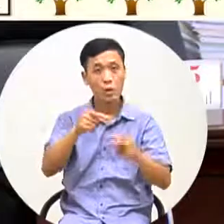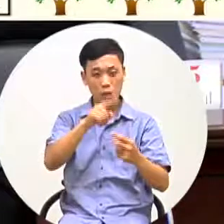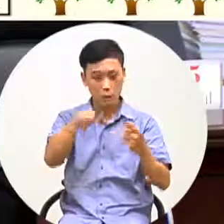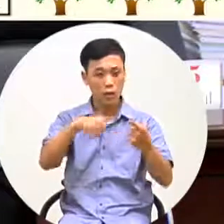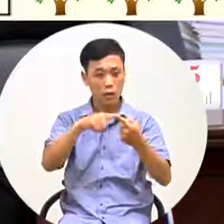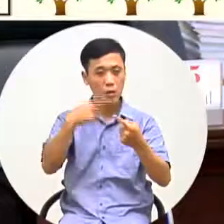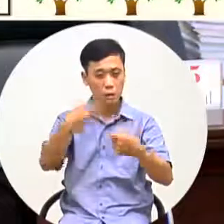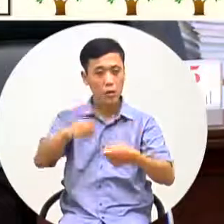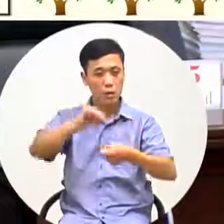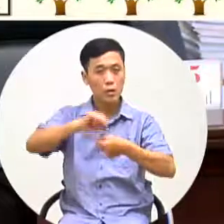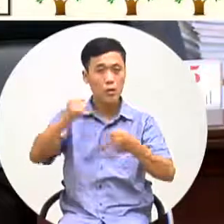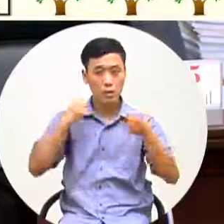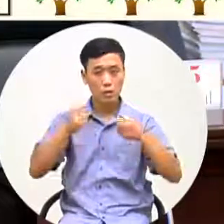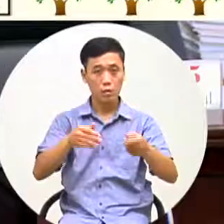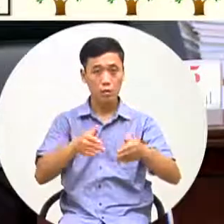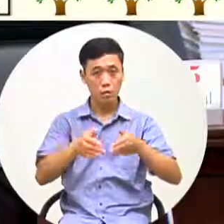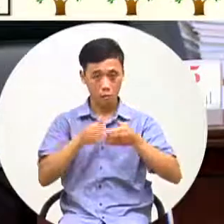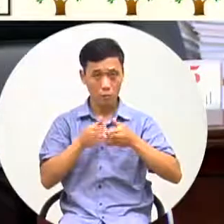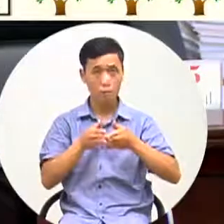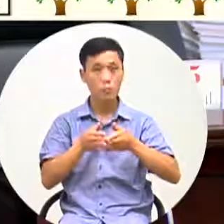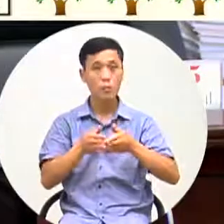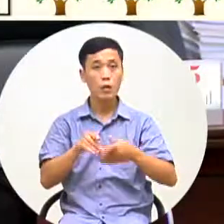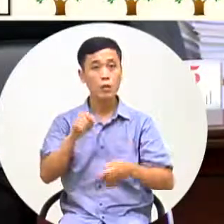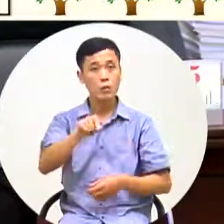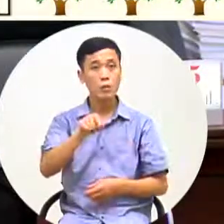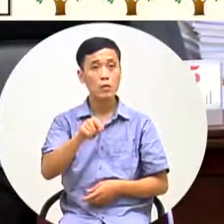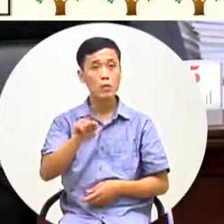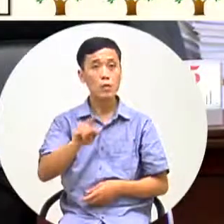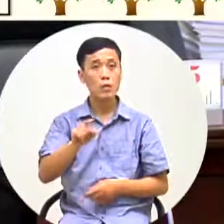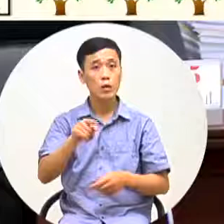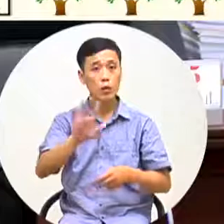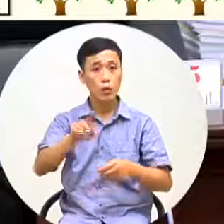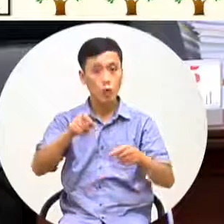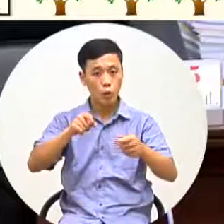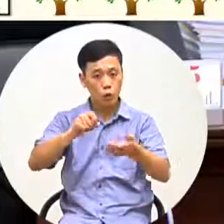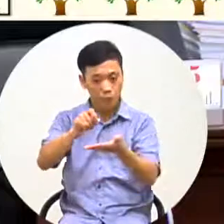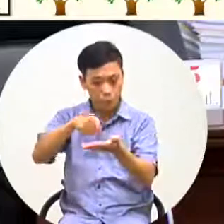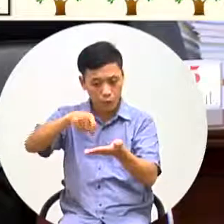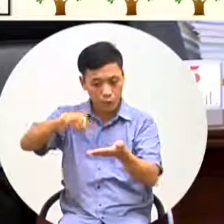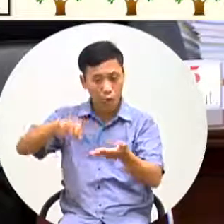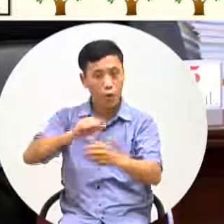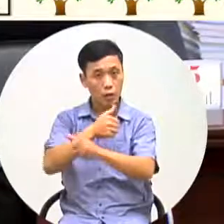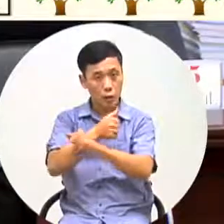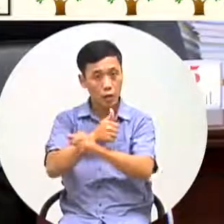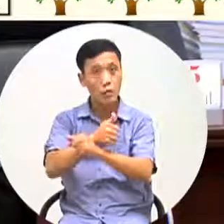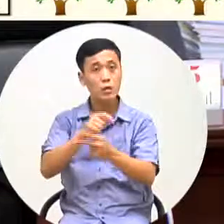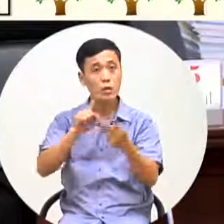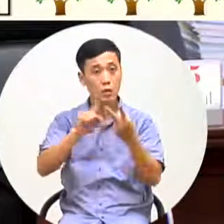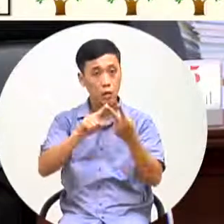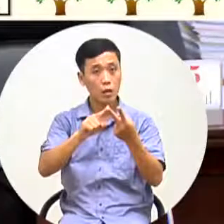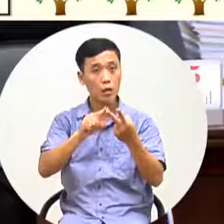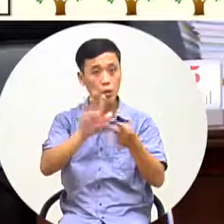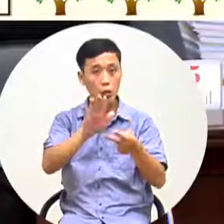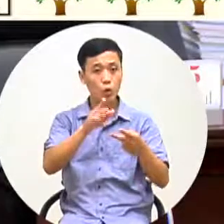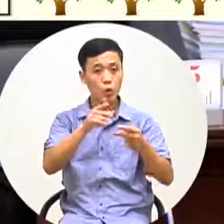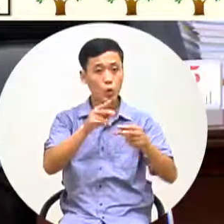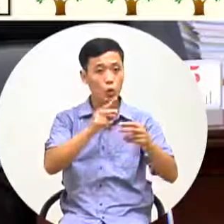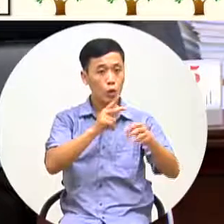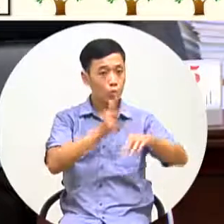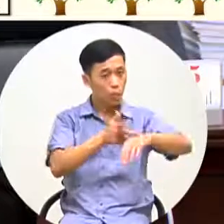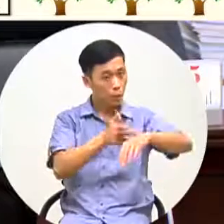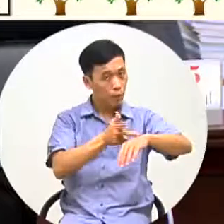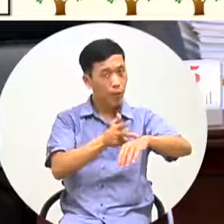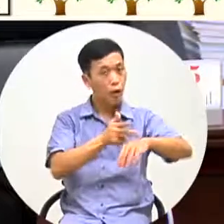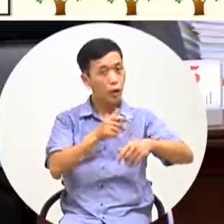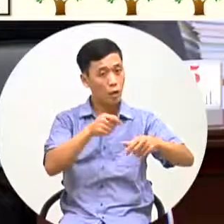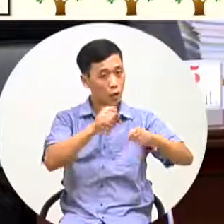的，因为它 有这个笔试的部分，有那个要现场操作的部分，所以可以看得出来，就是说专业技